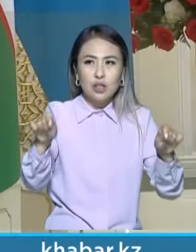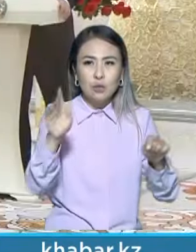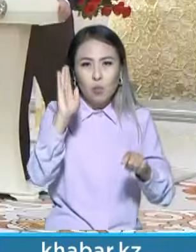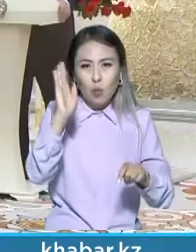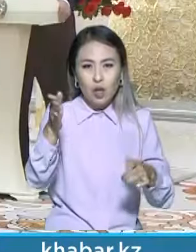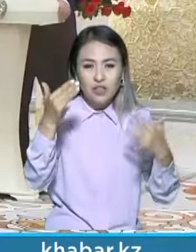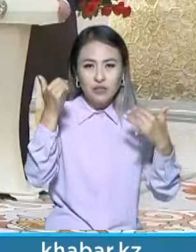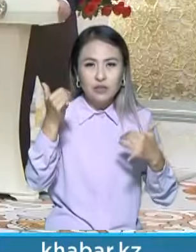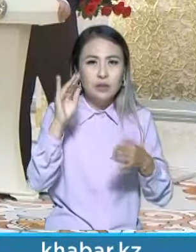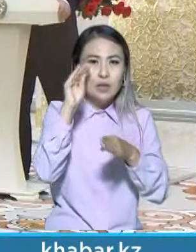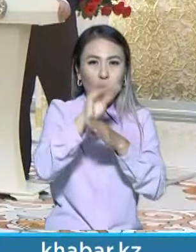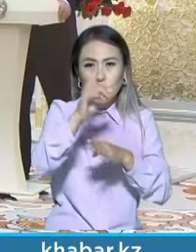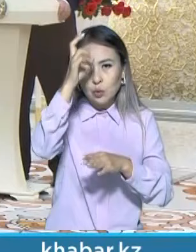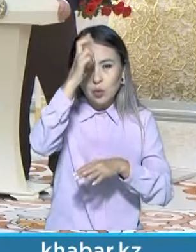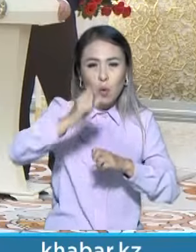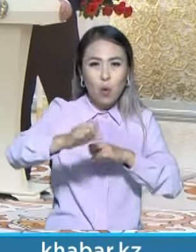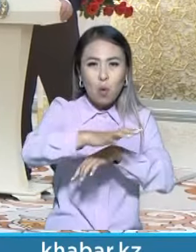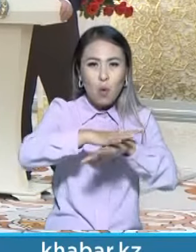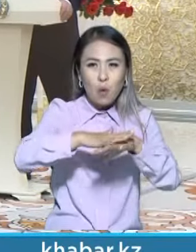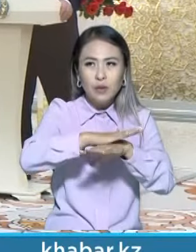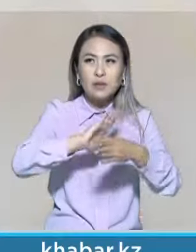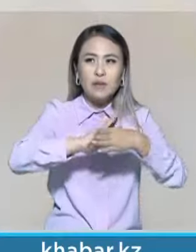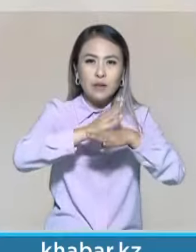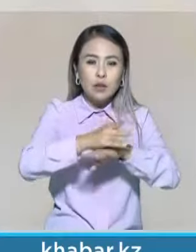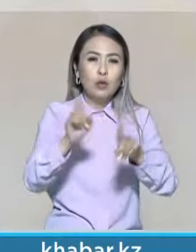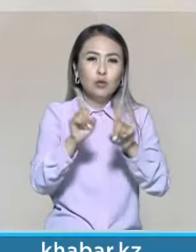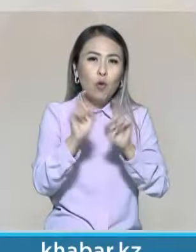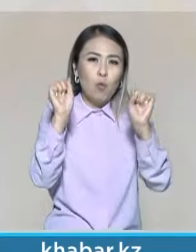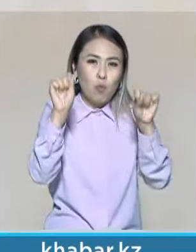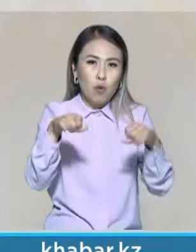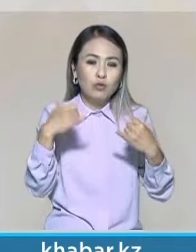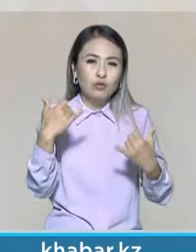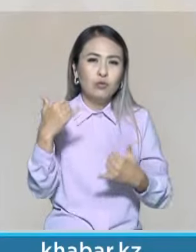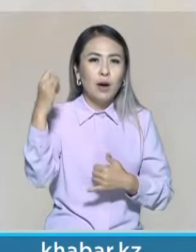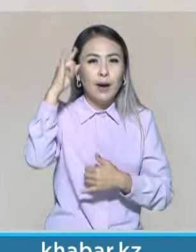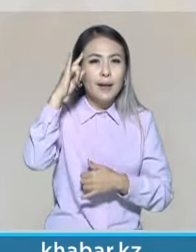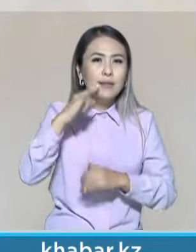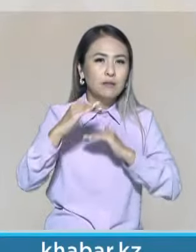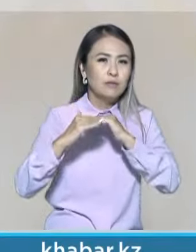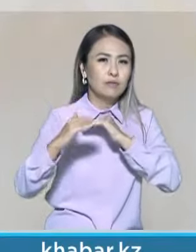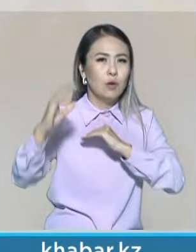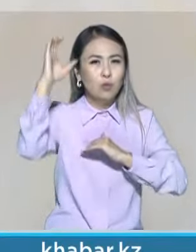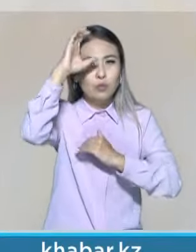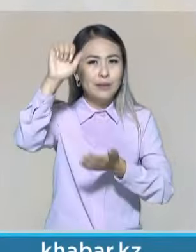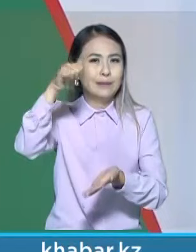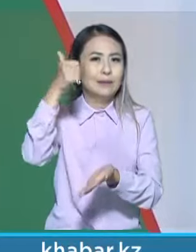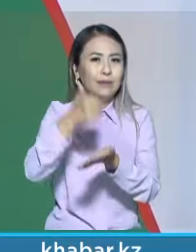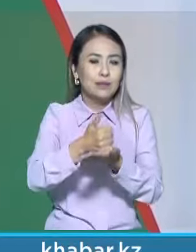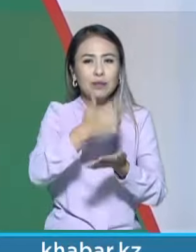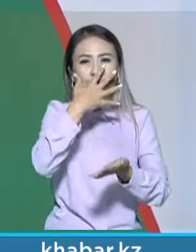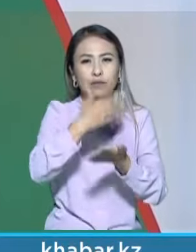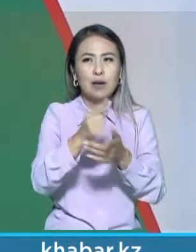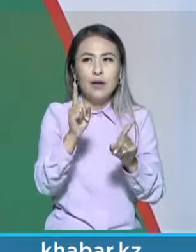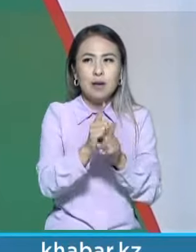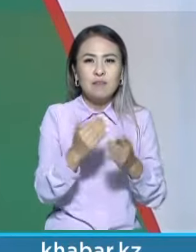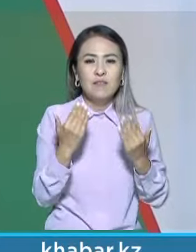стратегиялық жобалардың сыртында түркі халықтарына тән қонақжайлық жоралыға да уақыт бар. Қасым Жомарт Тоқаев қазақ халқы, өзбек лидерін, өз елінің нағыз